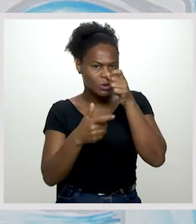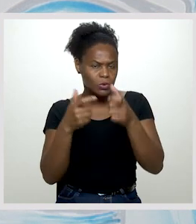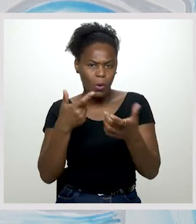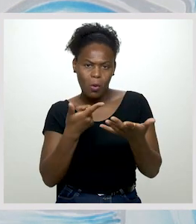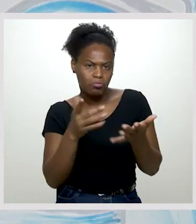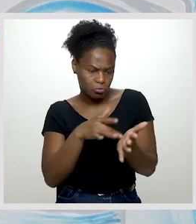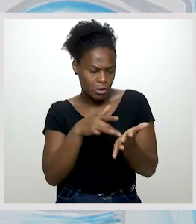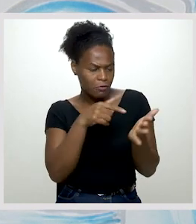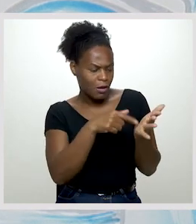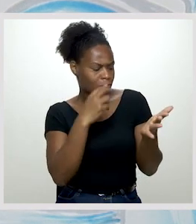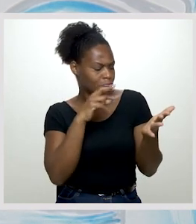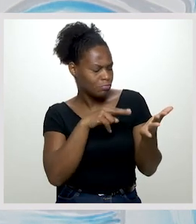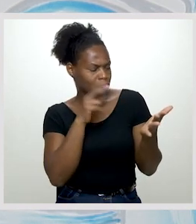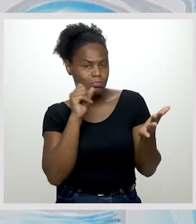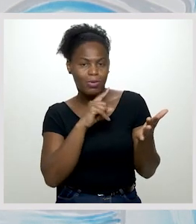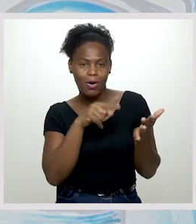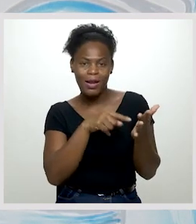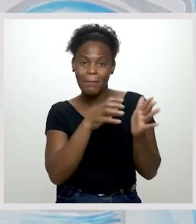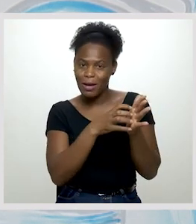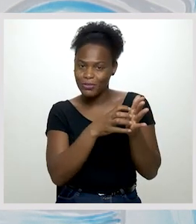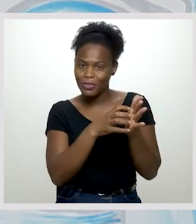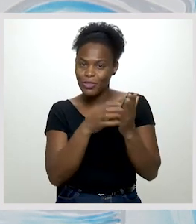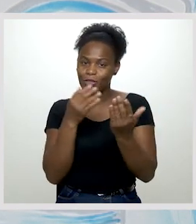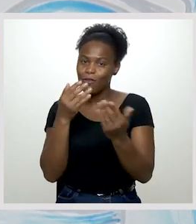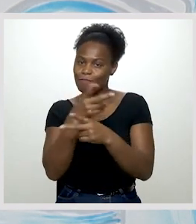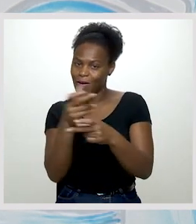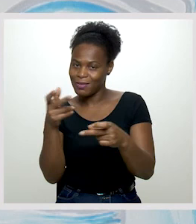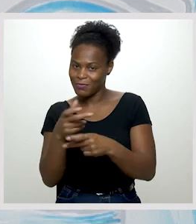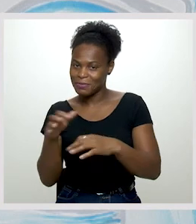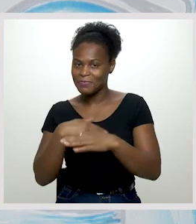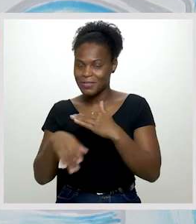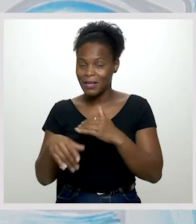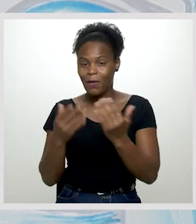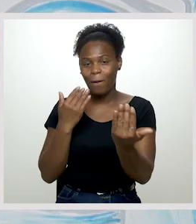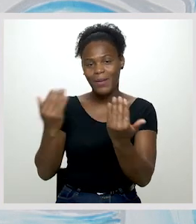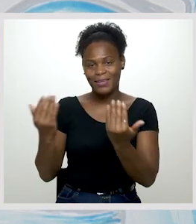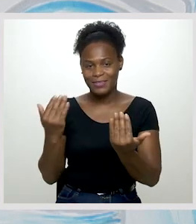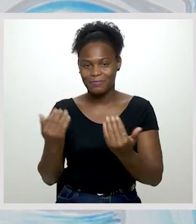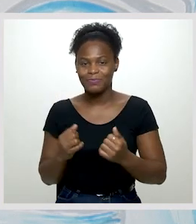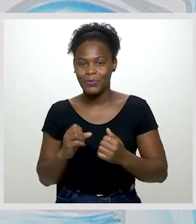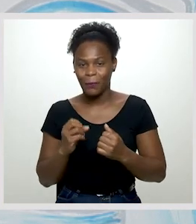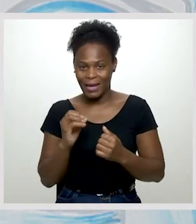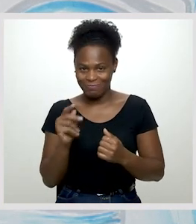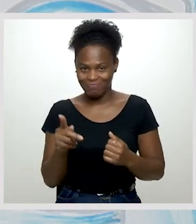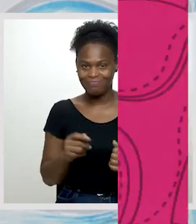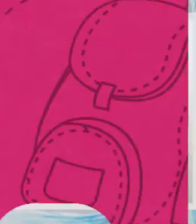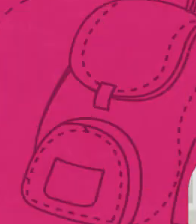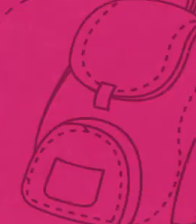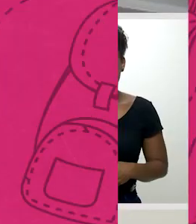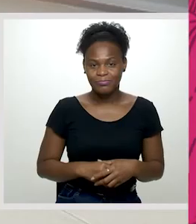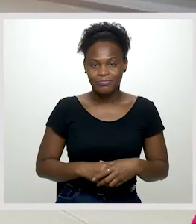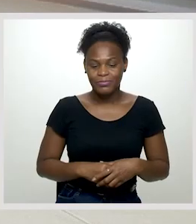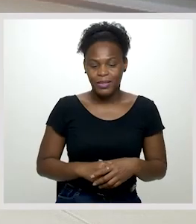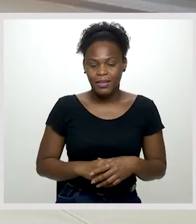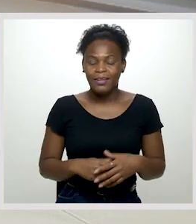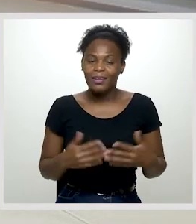du manuel. Vous pouvez prendre ces images et construire des phrases comparatives. D'accord?